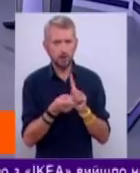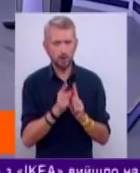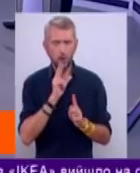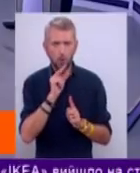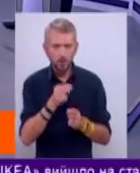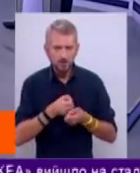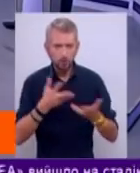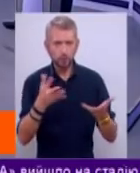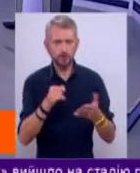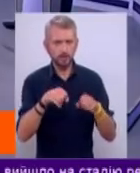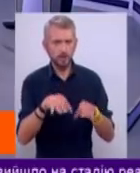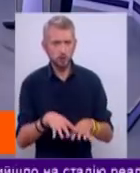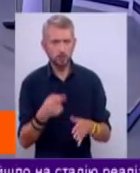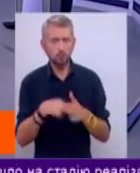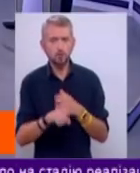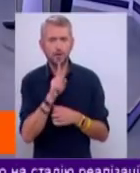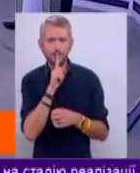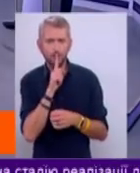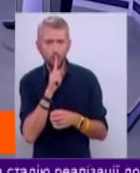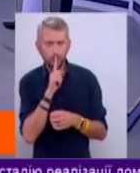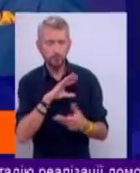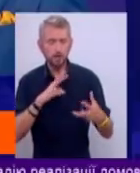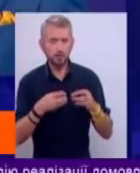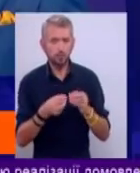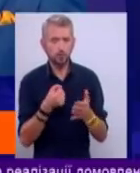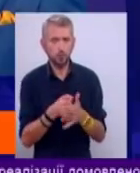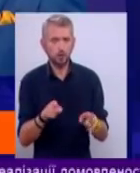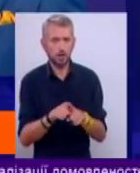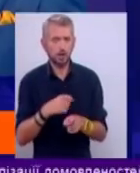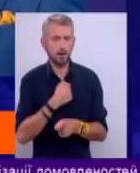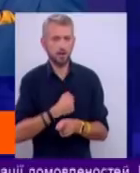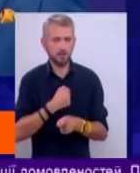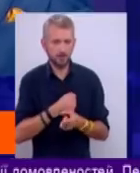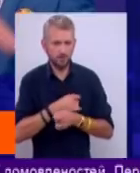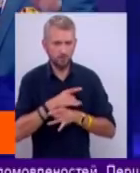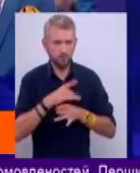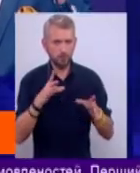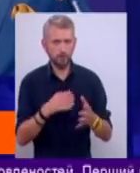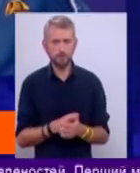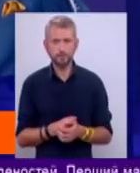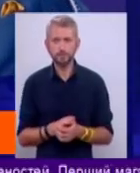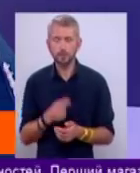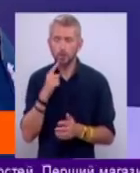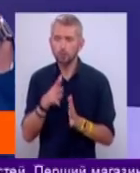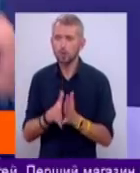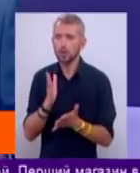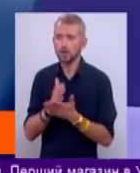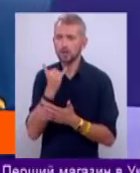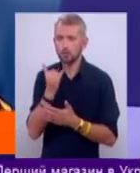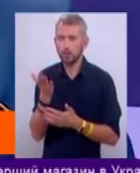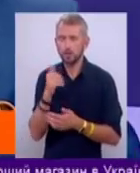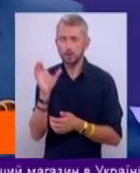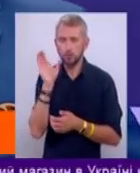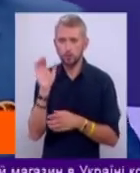озвучувати і вирішувати. Тому що от замовчування приводить до таких от агресивних вибухів. Зрозуміло, є у нас телефонний дзвінок. Давайте